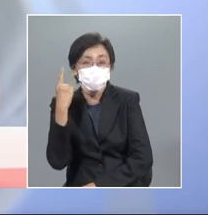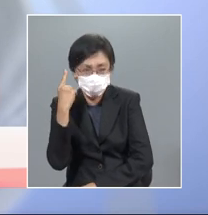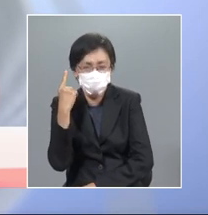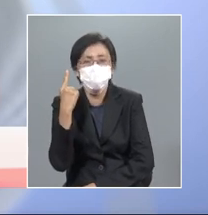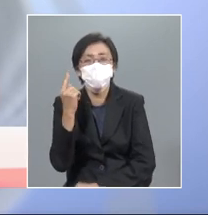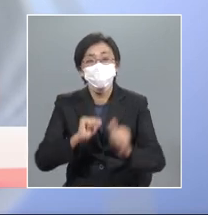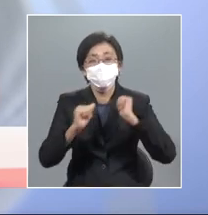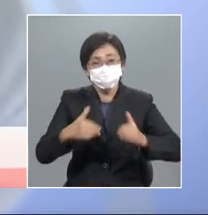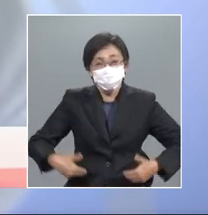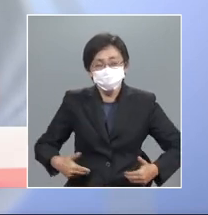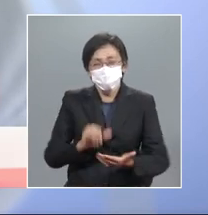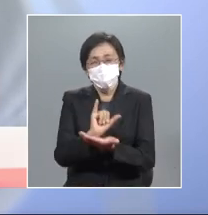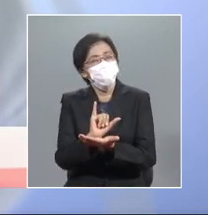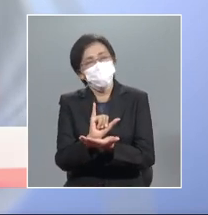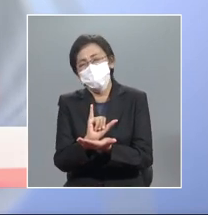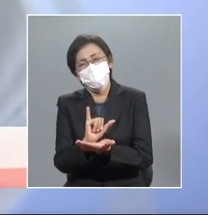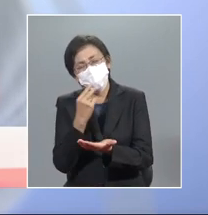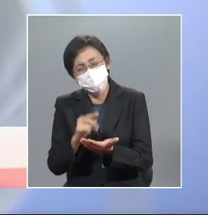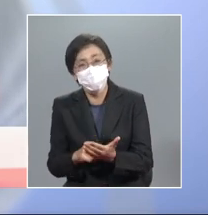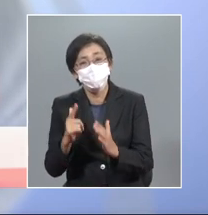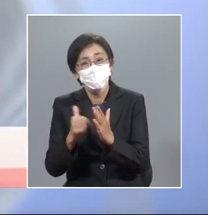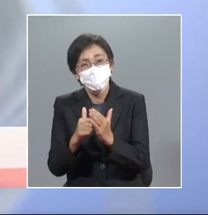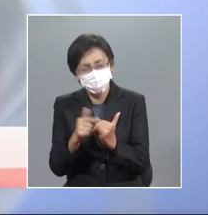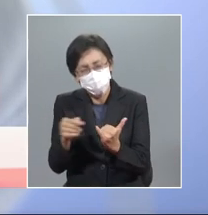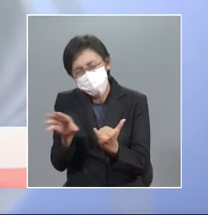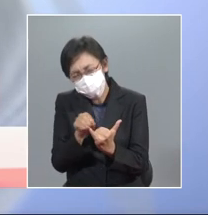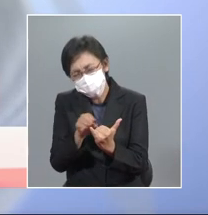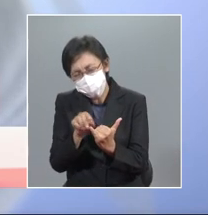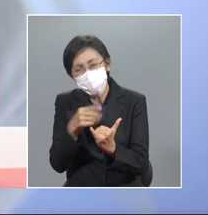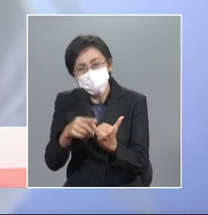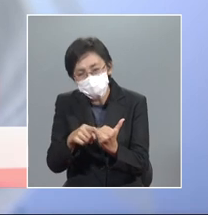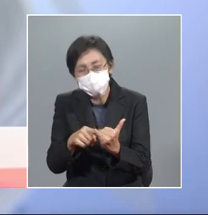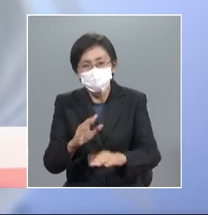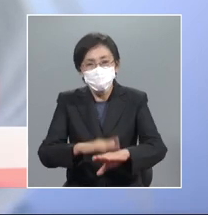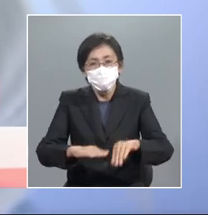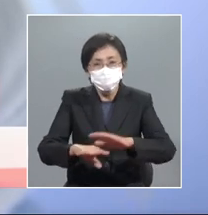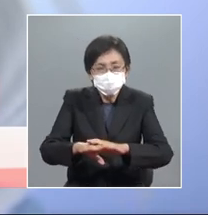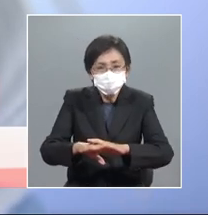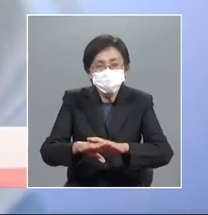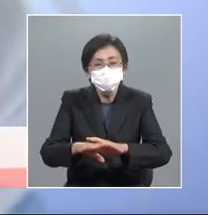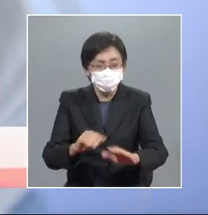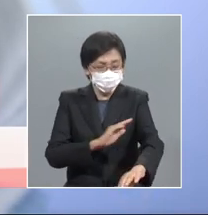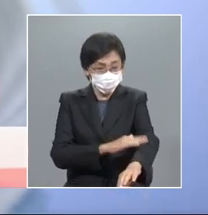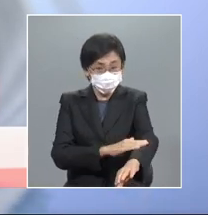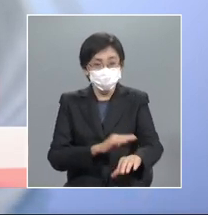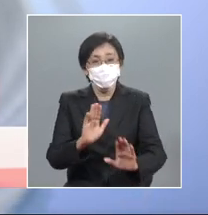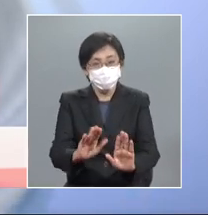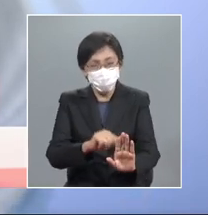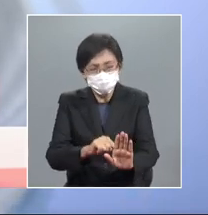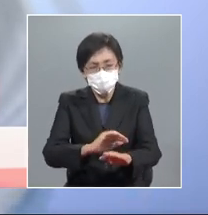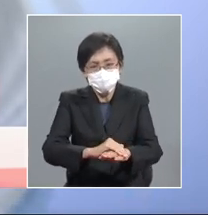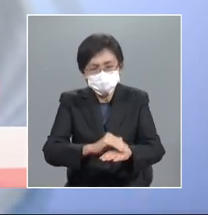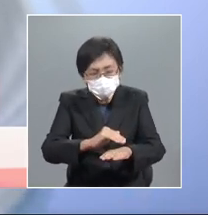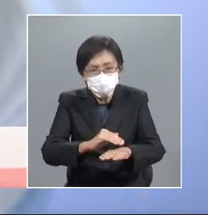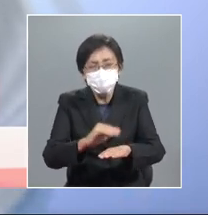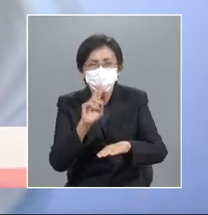ข้อมีอาการไม่ดีนะให้ยาแบบเยอะมากจนกระทั่งแบบมือเท้าเนี่ยตัวหมดแล้วและเขียวนะครับแล้วก็